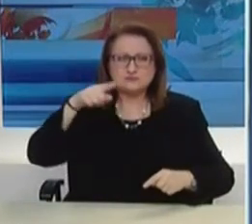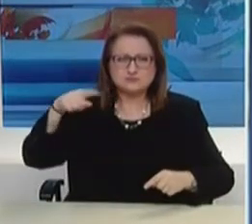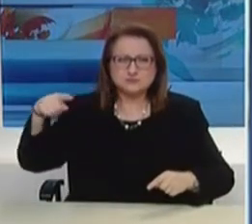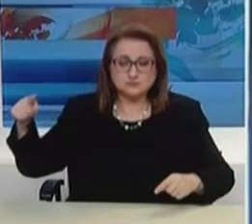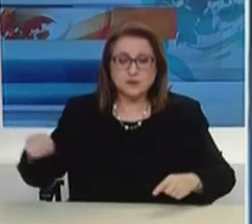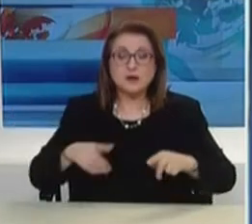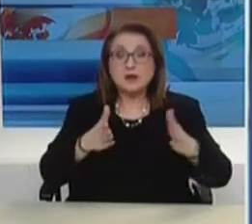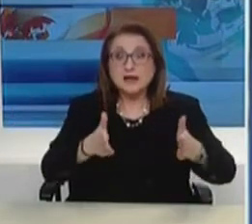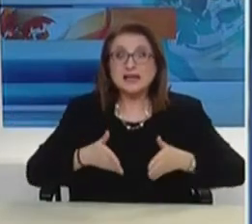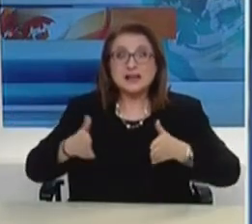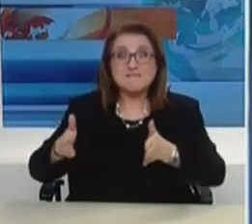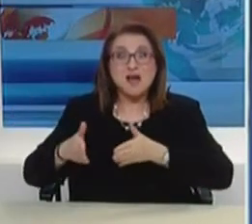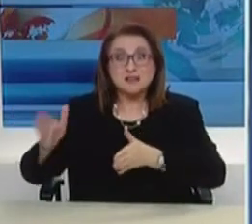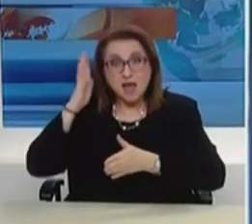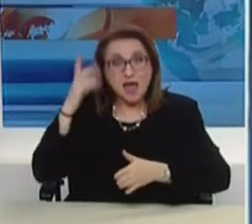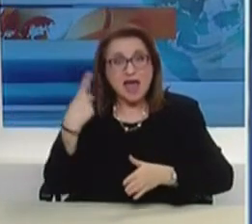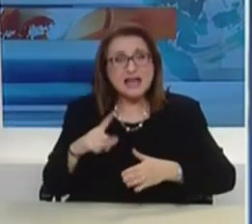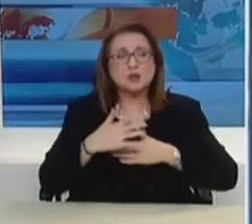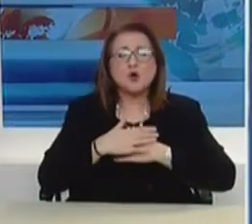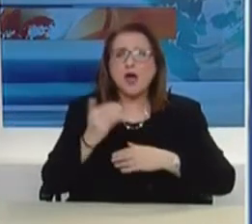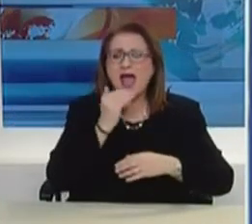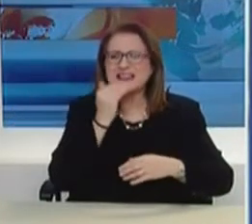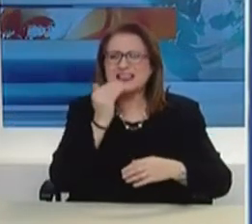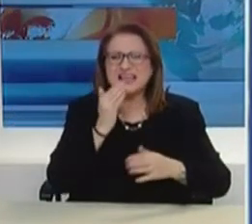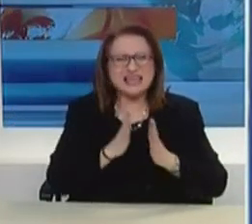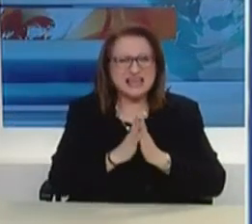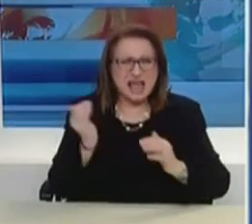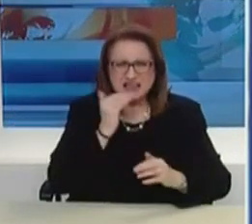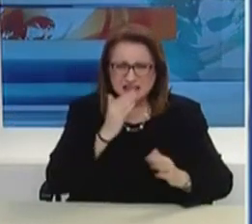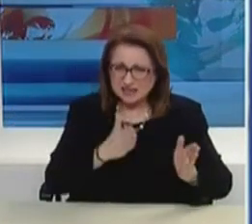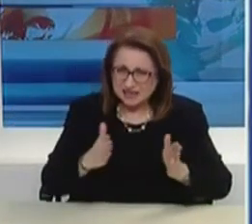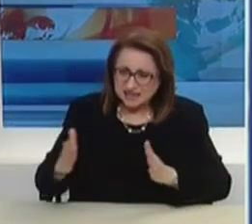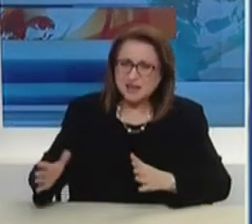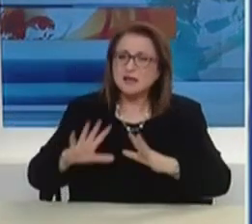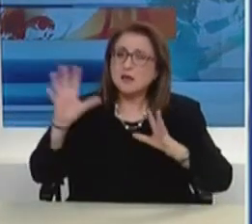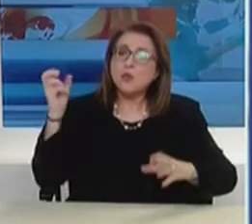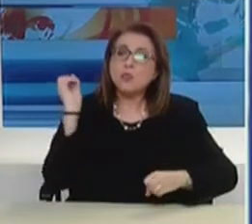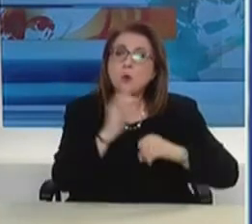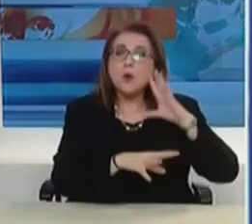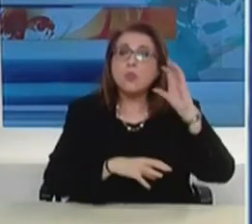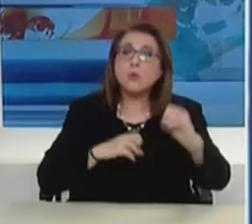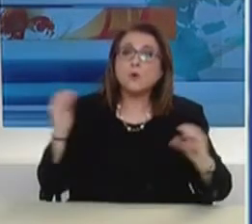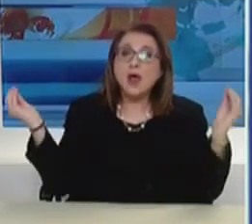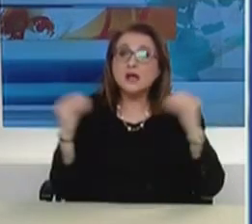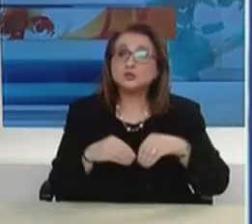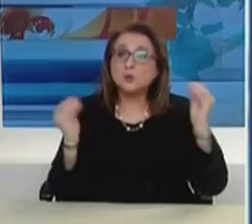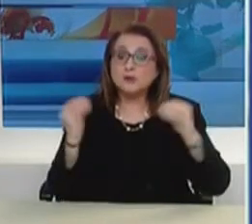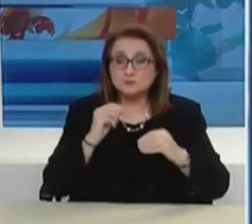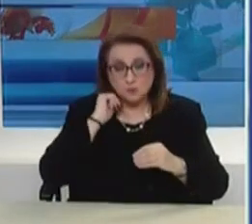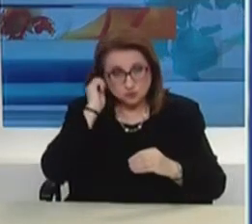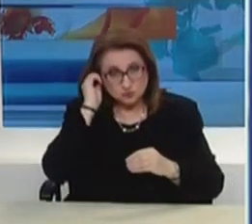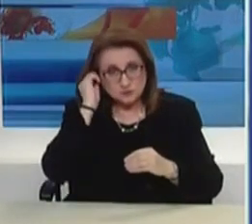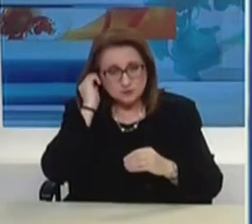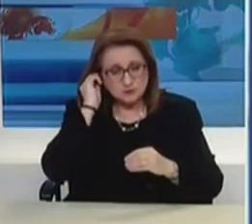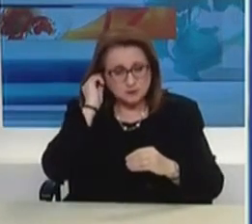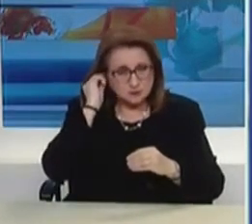ΜΕΘ, καθώς και σημαντικές ποσότητες αναλωσίμων που θα διατεθούν στο σύστημα υγείας. Τους ευχαριστούμε θερμά για την τόσο σημαντική υποστήριξη σε μια